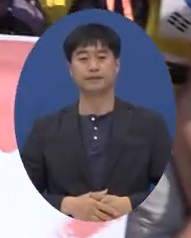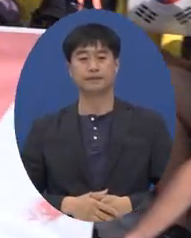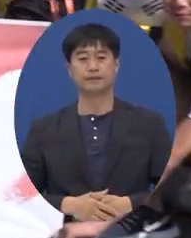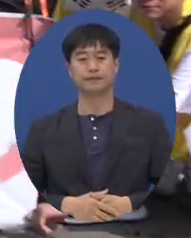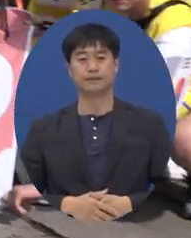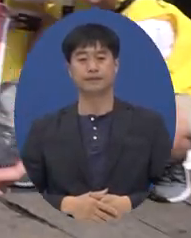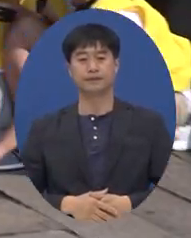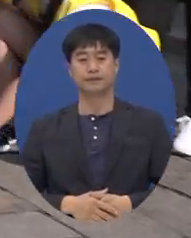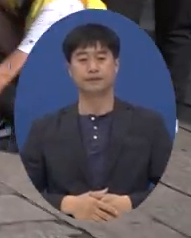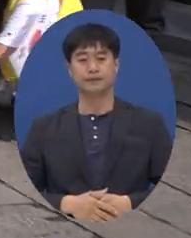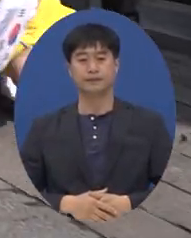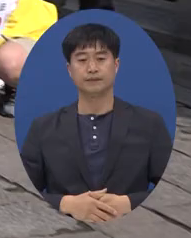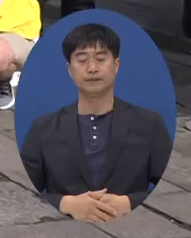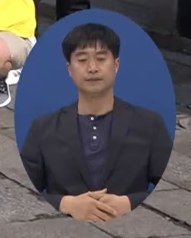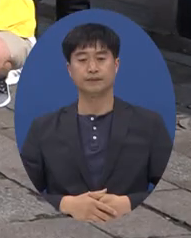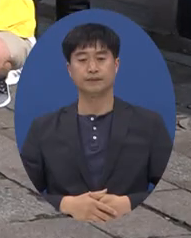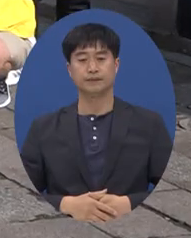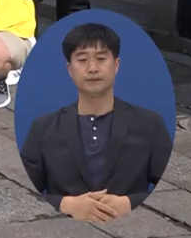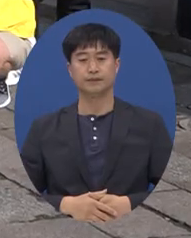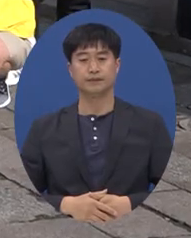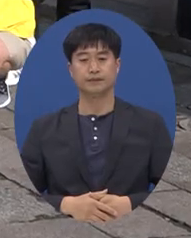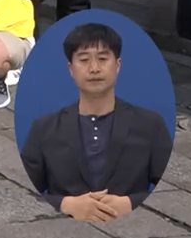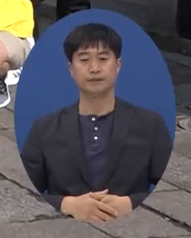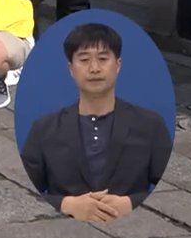tv 최창수 입니다